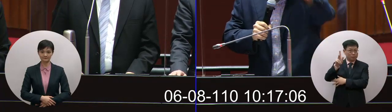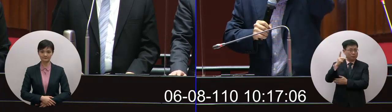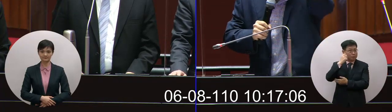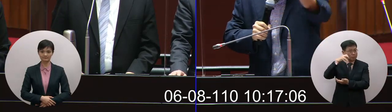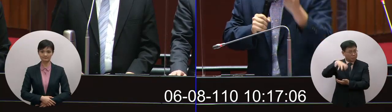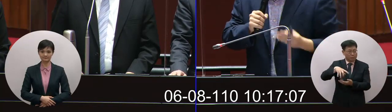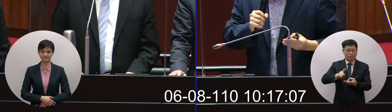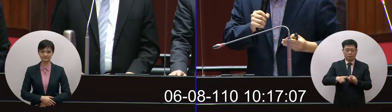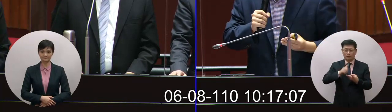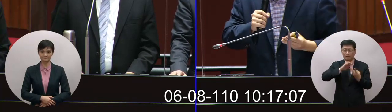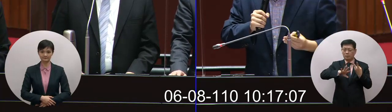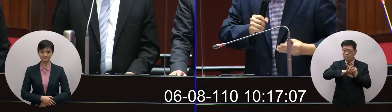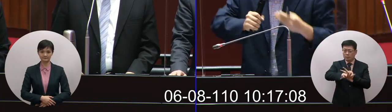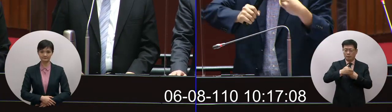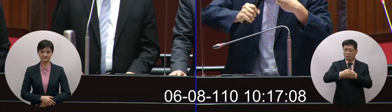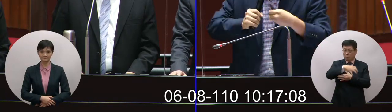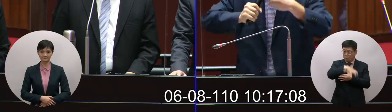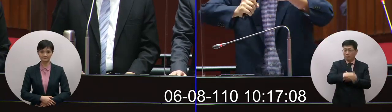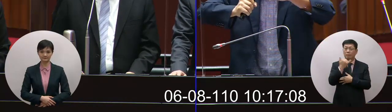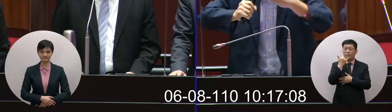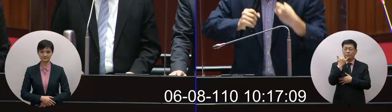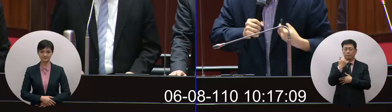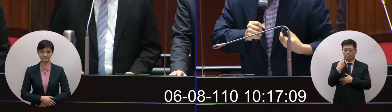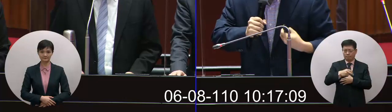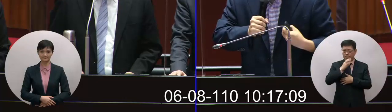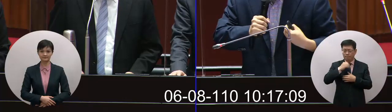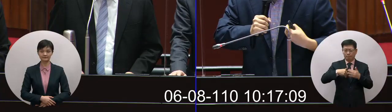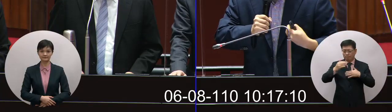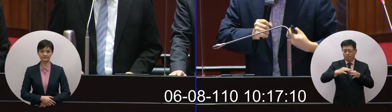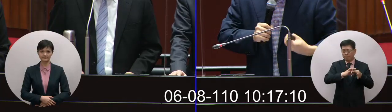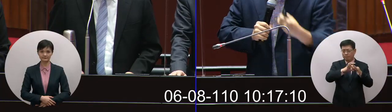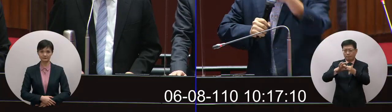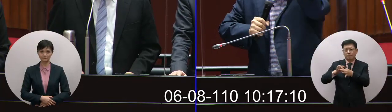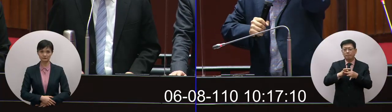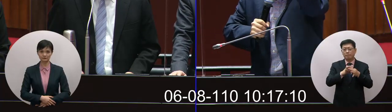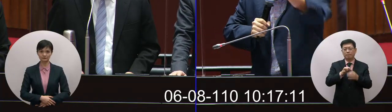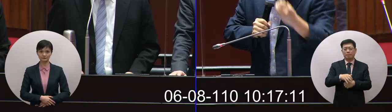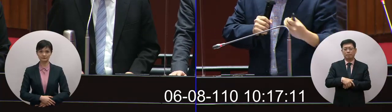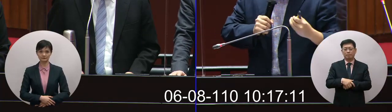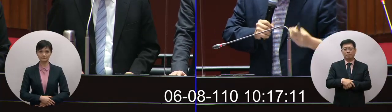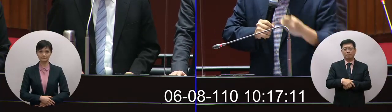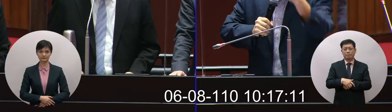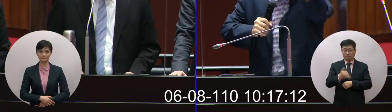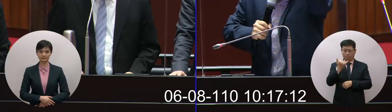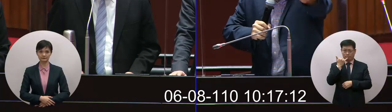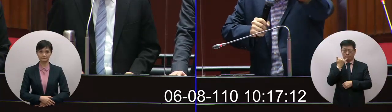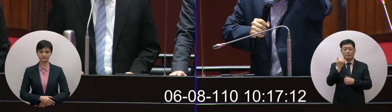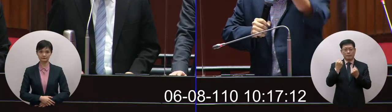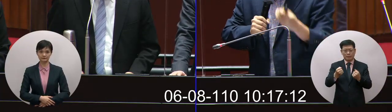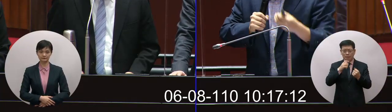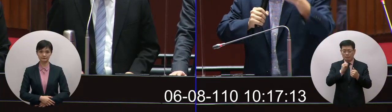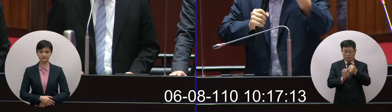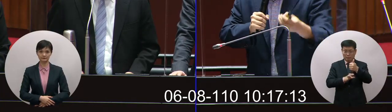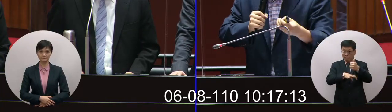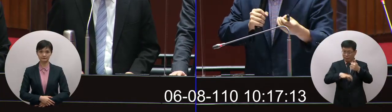好，隔离的设施也好，然后去各部位去联系。好，哦，啊，一旦透过这个跨部会的这个联系，然